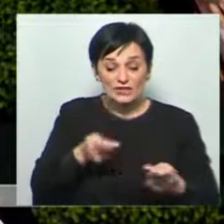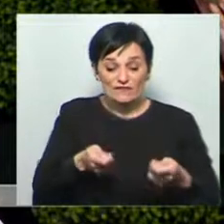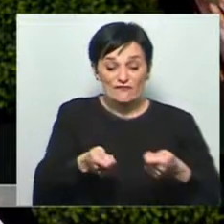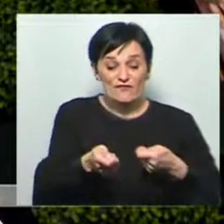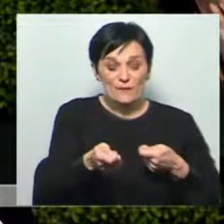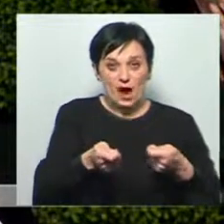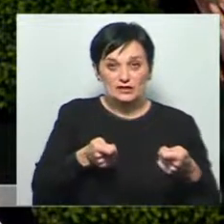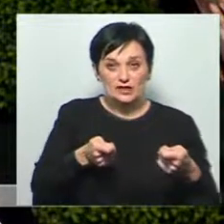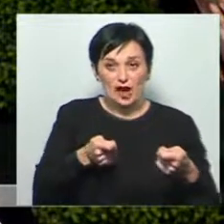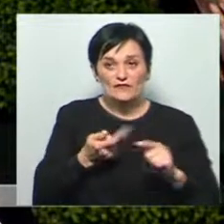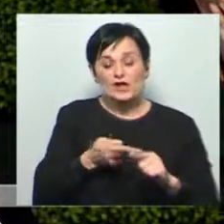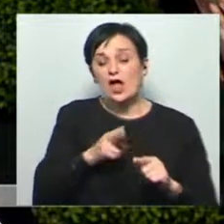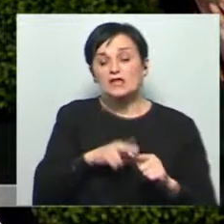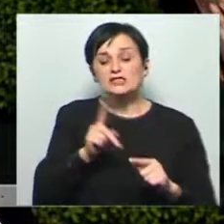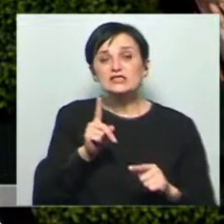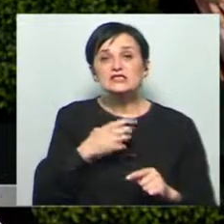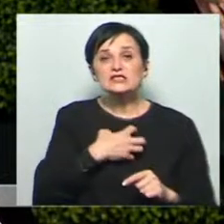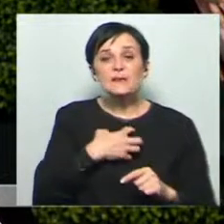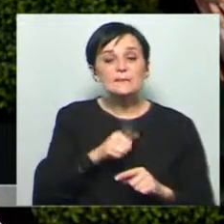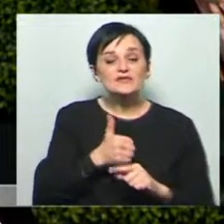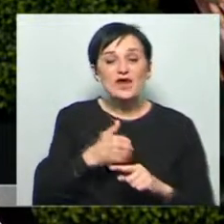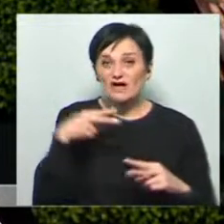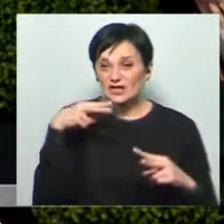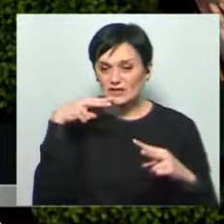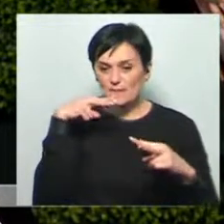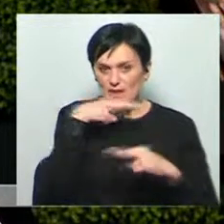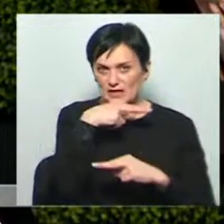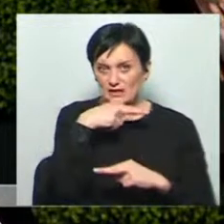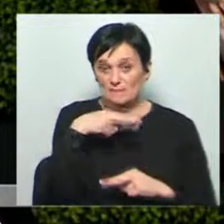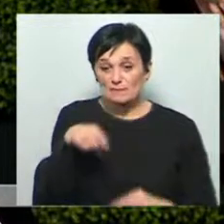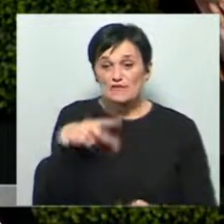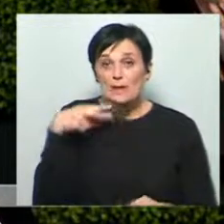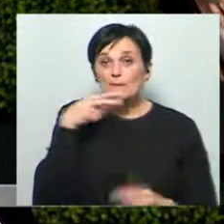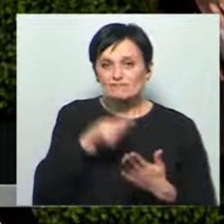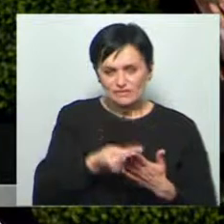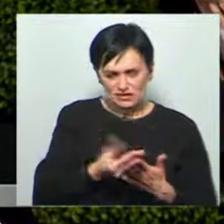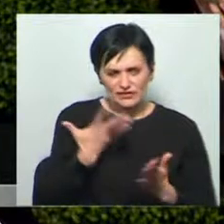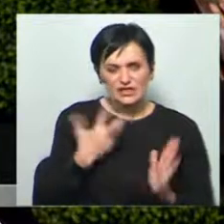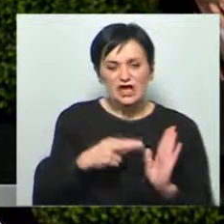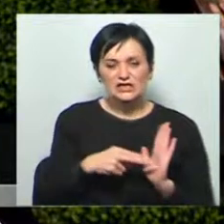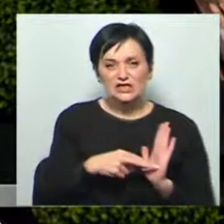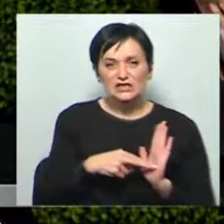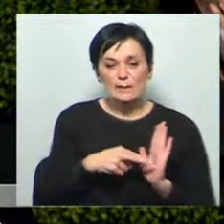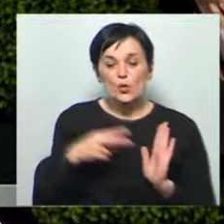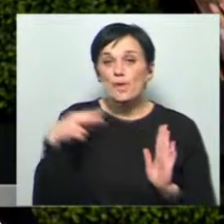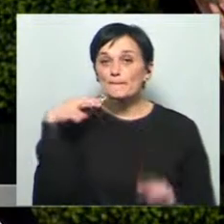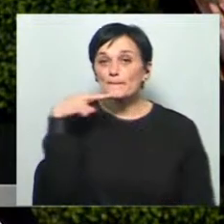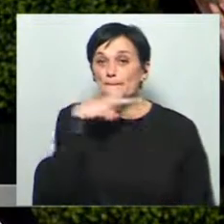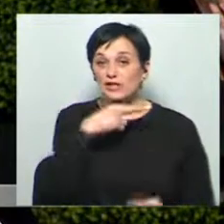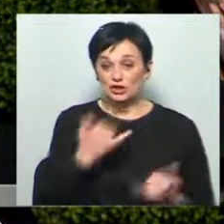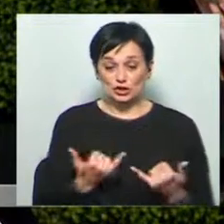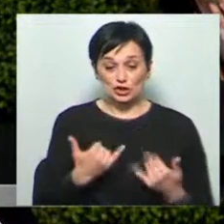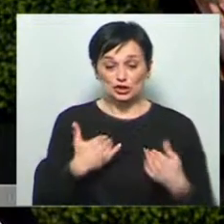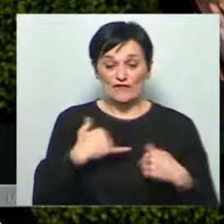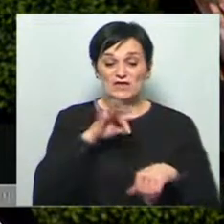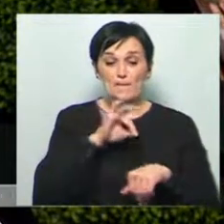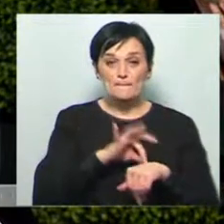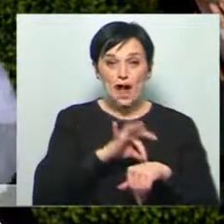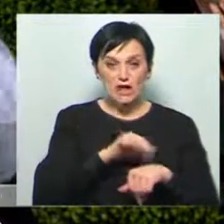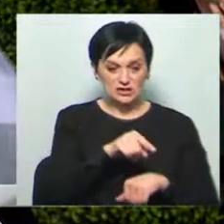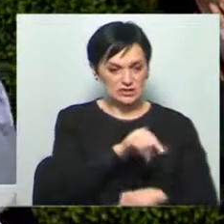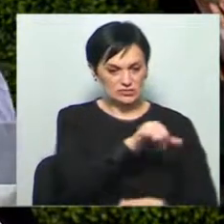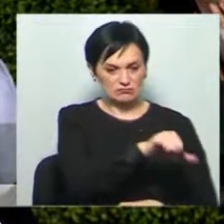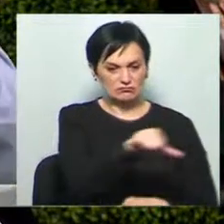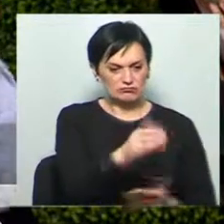უკეთ მართ, ანუ ეს რა თქმა უნდა თაორი ამ შემთხვევაში მედიკამენტია. სწორედ მედიკაის ძვირადღირებული მედიკამენტი, რომელიც დღეს ჩვენ პაციენტებს აქვთ.